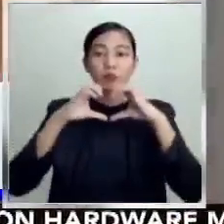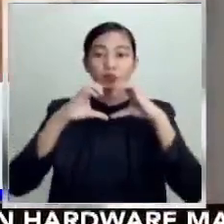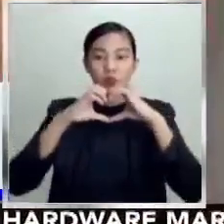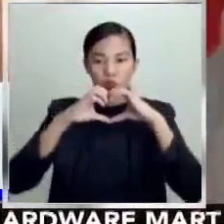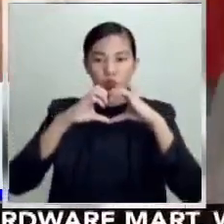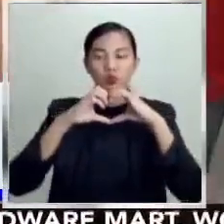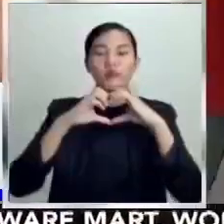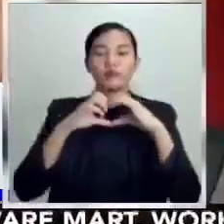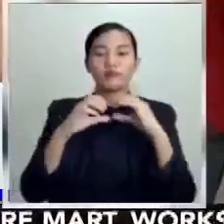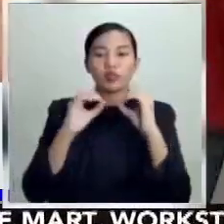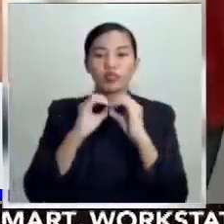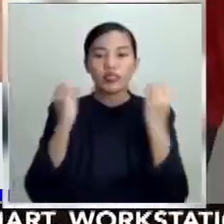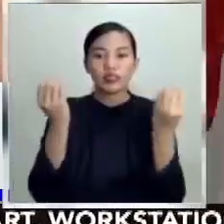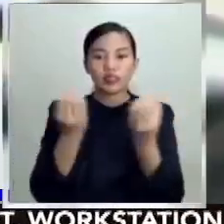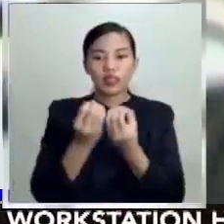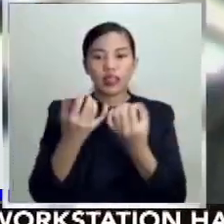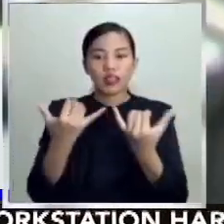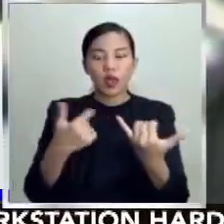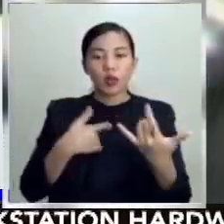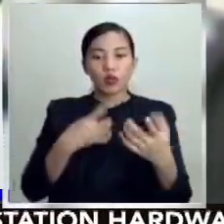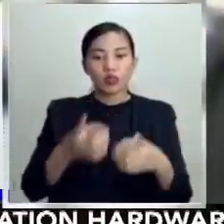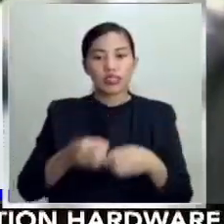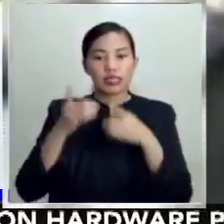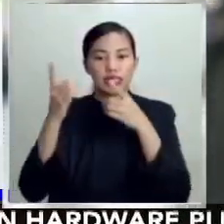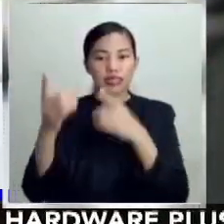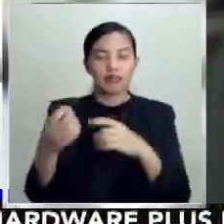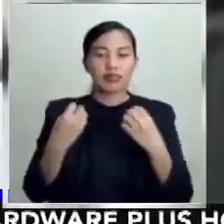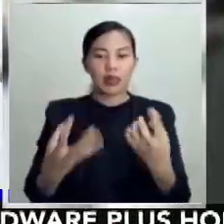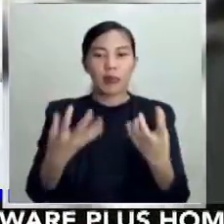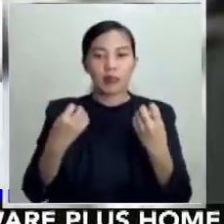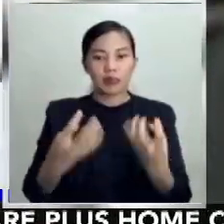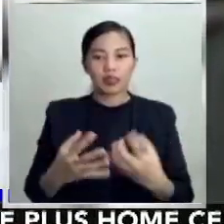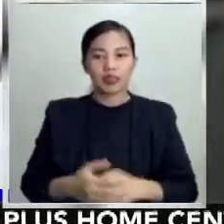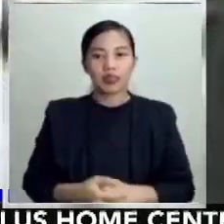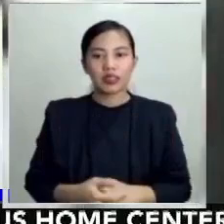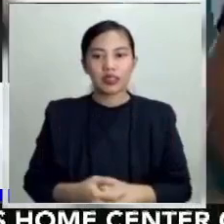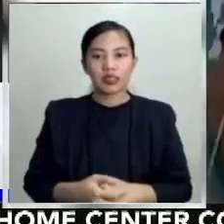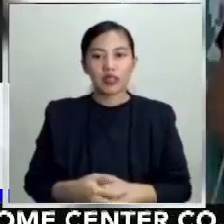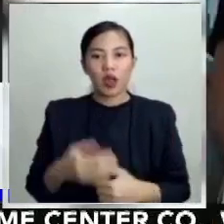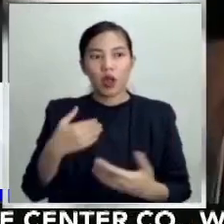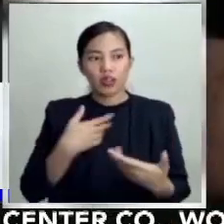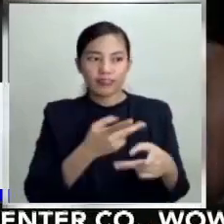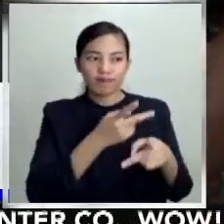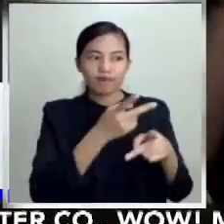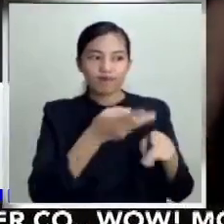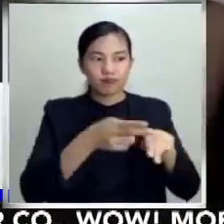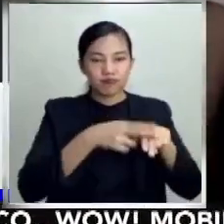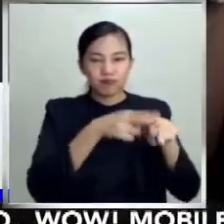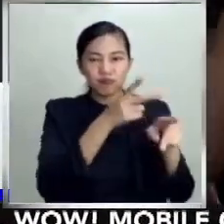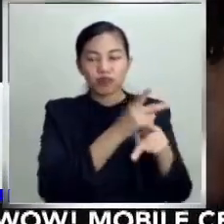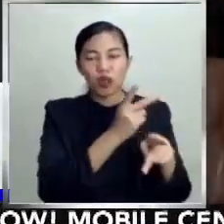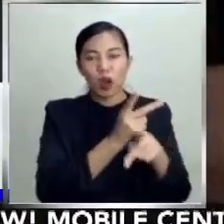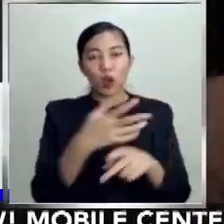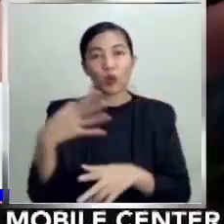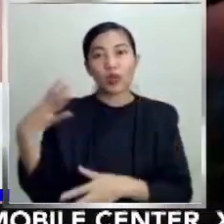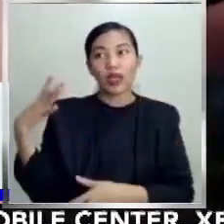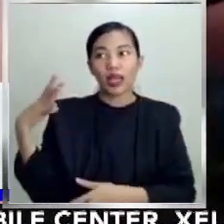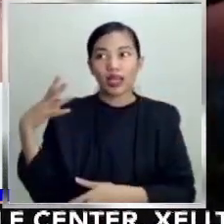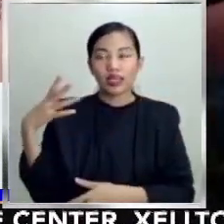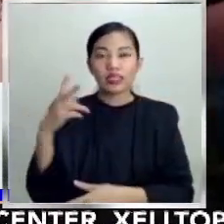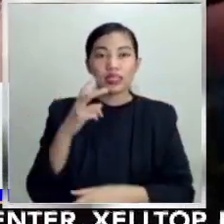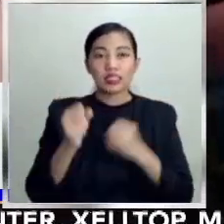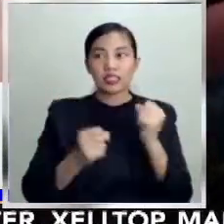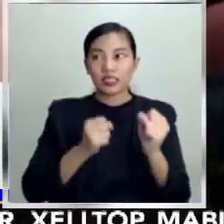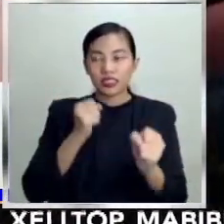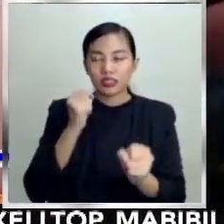nakapag-donate ng ganito kadami po. Naiipon po eh, talagang hinintay ko kasi 3 years pong walang Noel Bazaar. So, ang dami